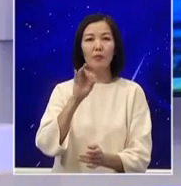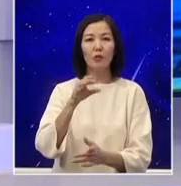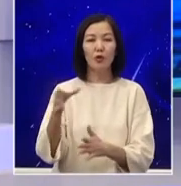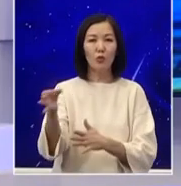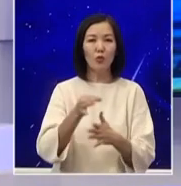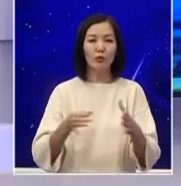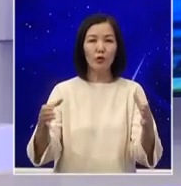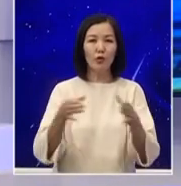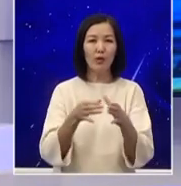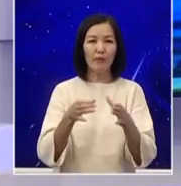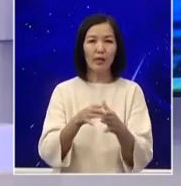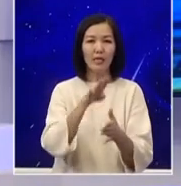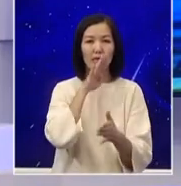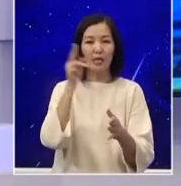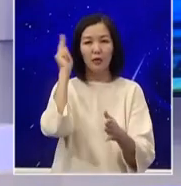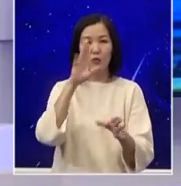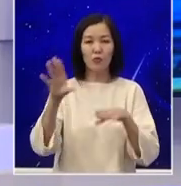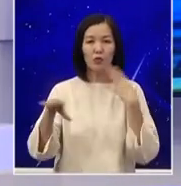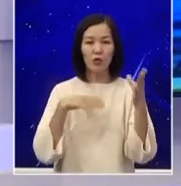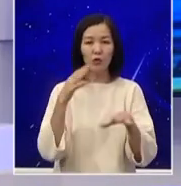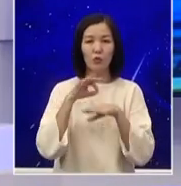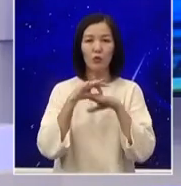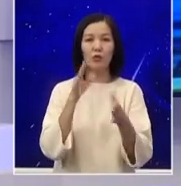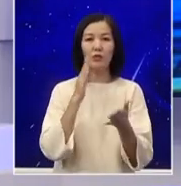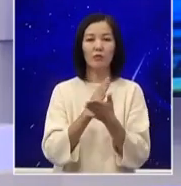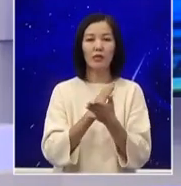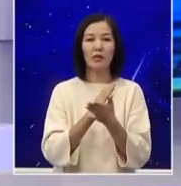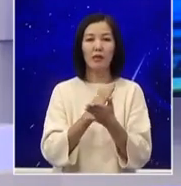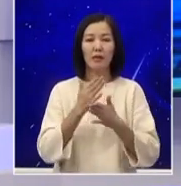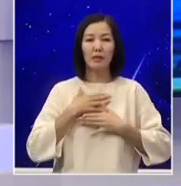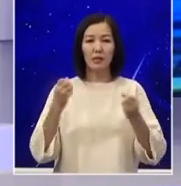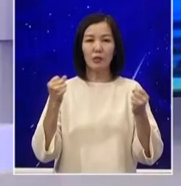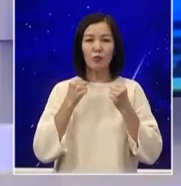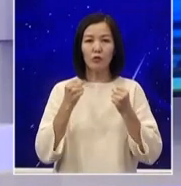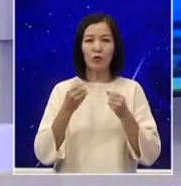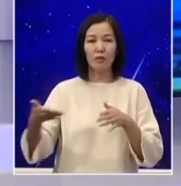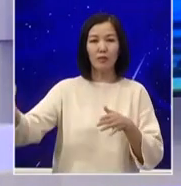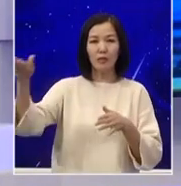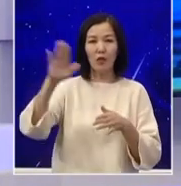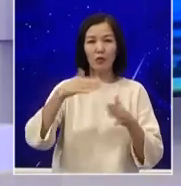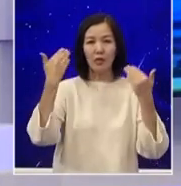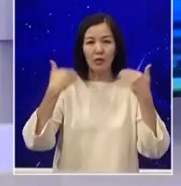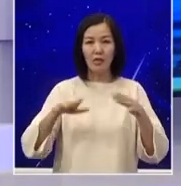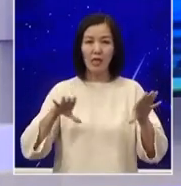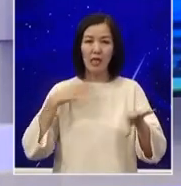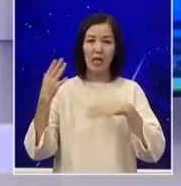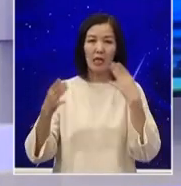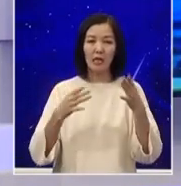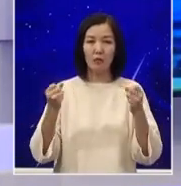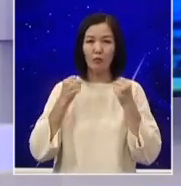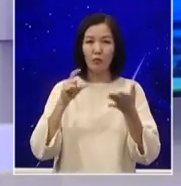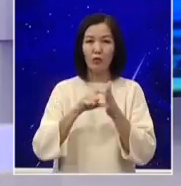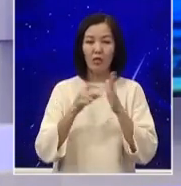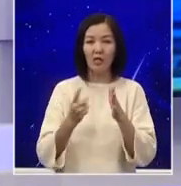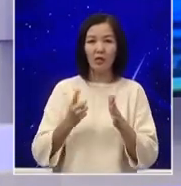Самбодан облыс құрама командасы Текеліде оқу жаттығу жиынын өткізіп жатыр. Жерлестеріміз тауда жалпы дене дайындығын өткізіп,